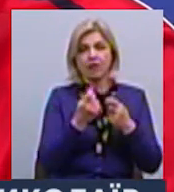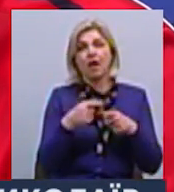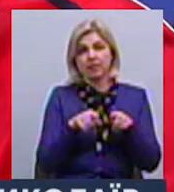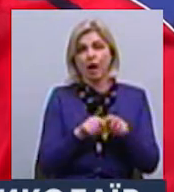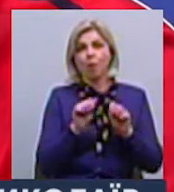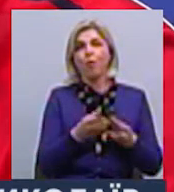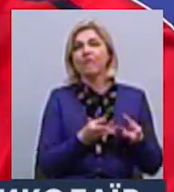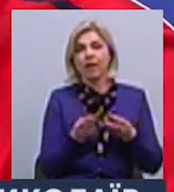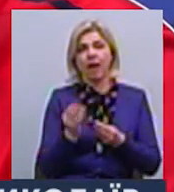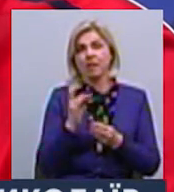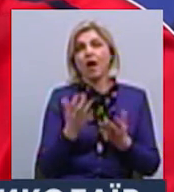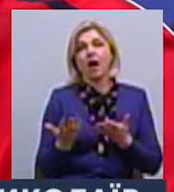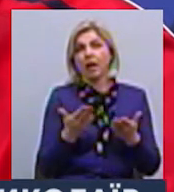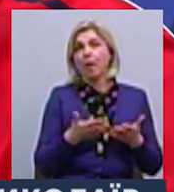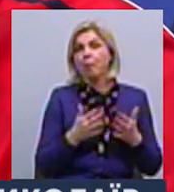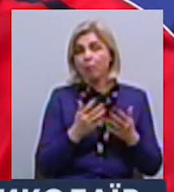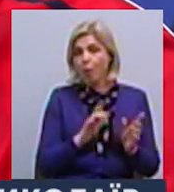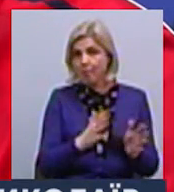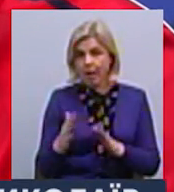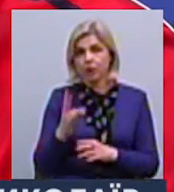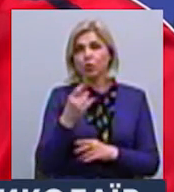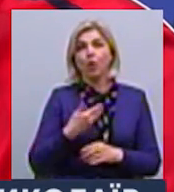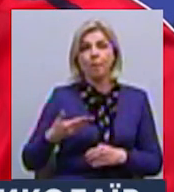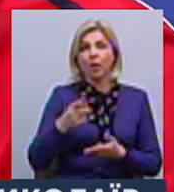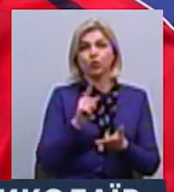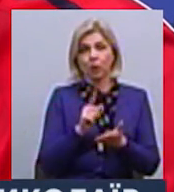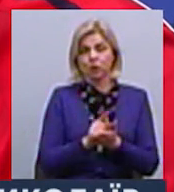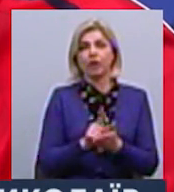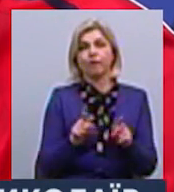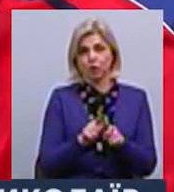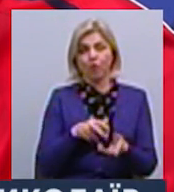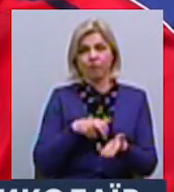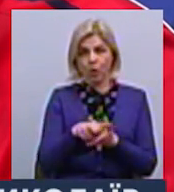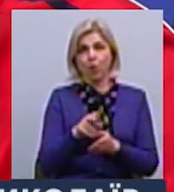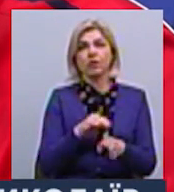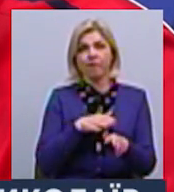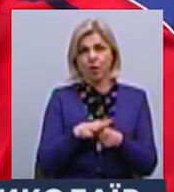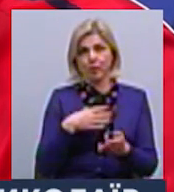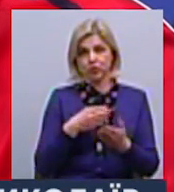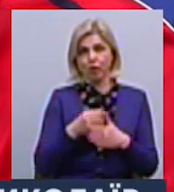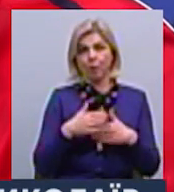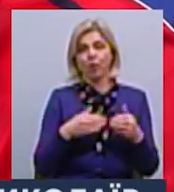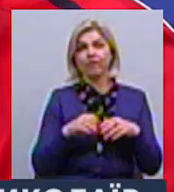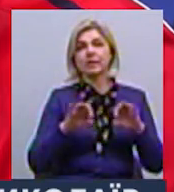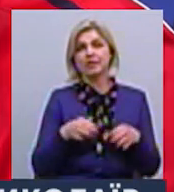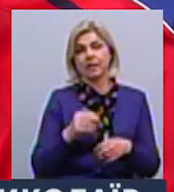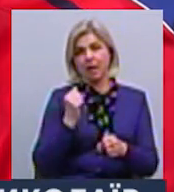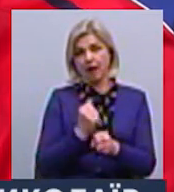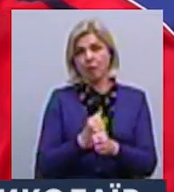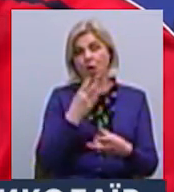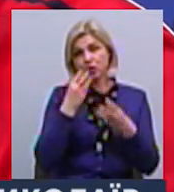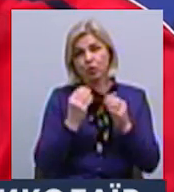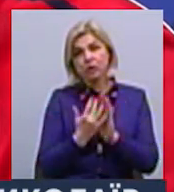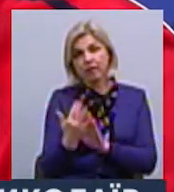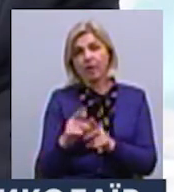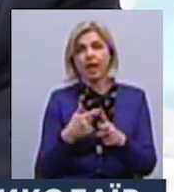можуть вплинути на якісь моменти. Але ми повинні все одно виходити та виконувати свою професійну роботу. Чи то буде синтетика, чи то буде